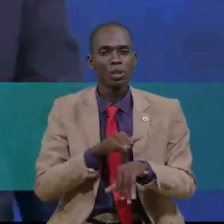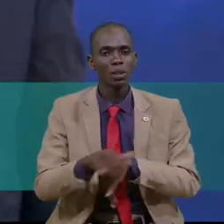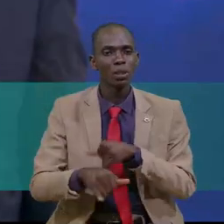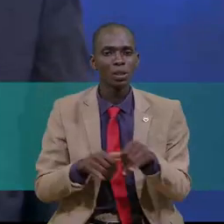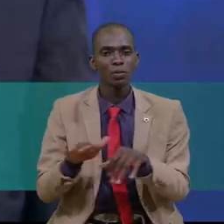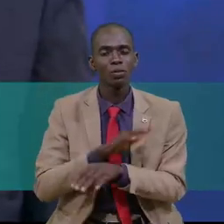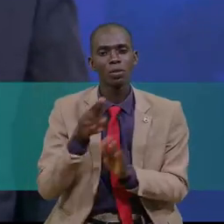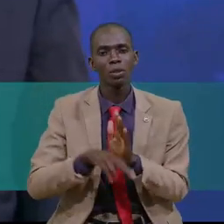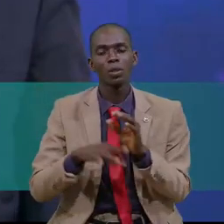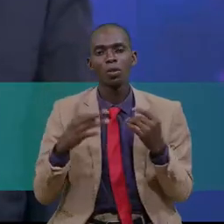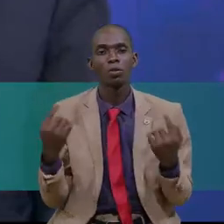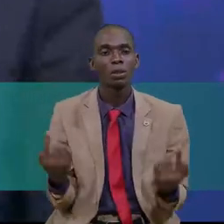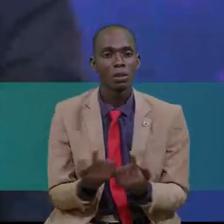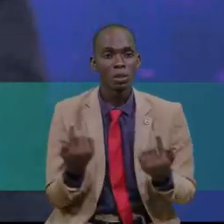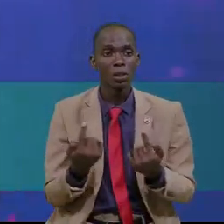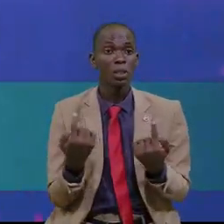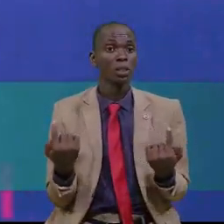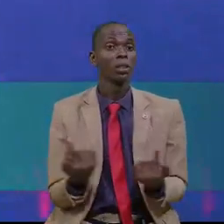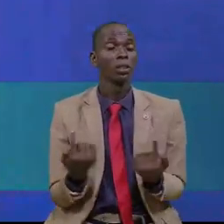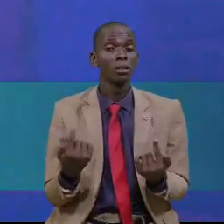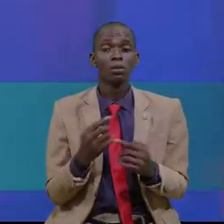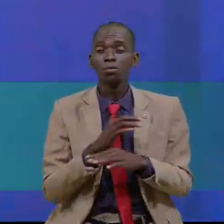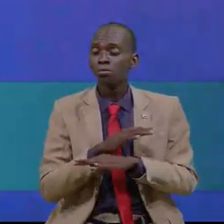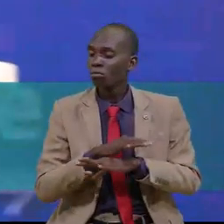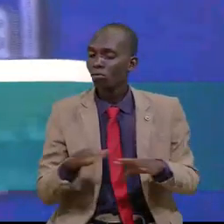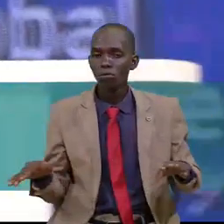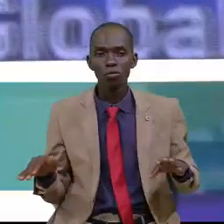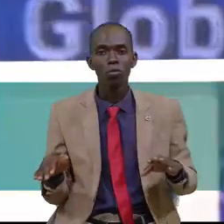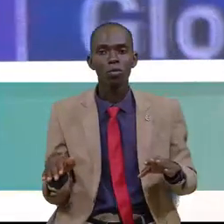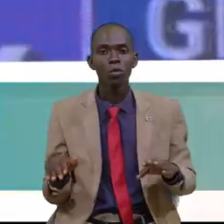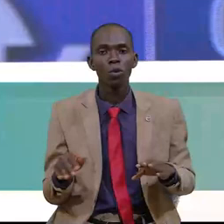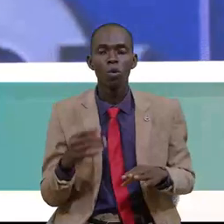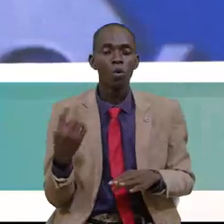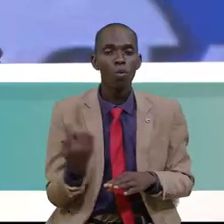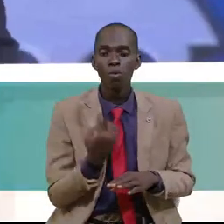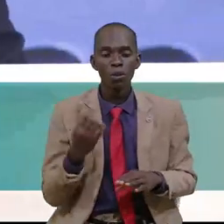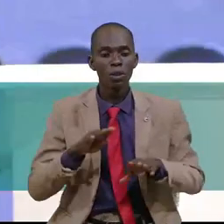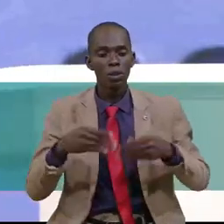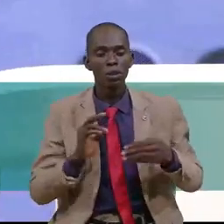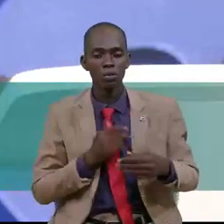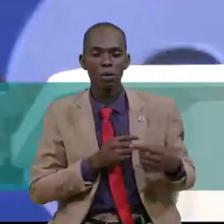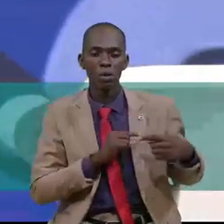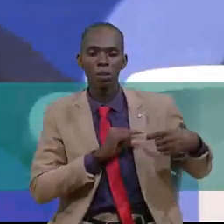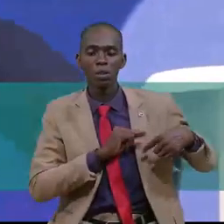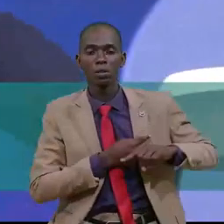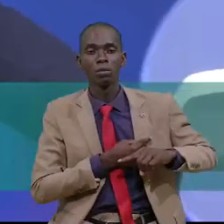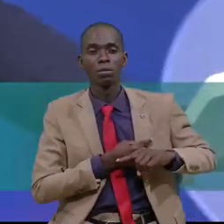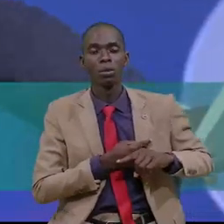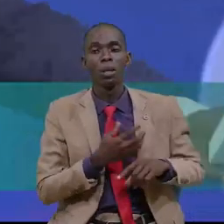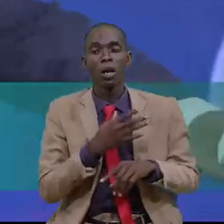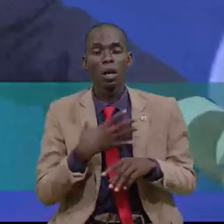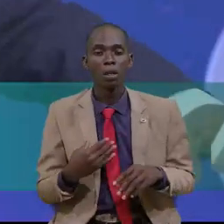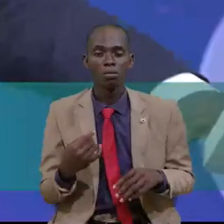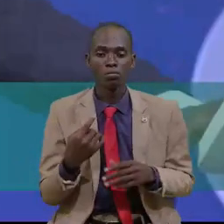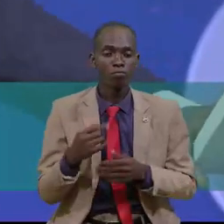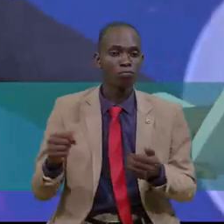péché. Le péché, non seulement apporte la culpabilité, la